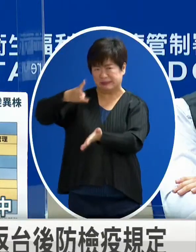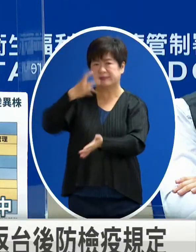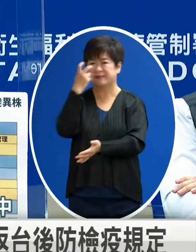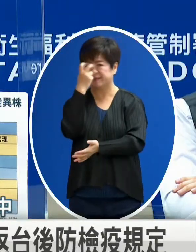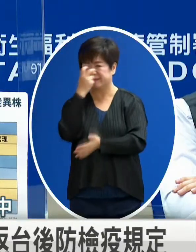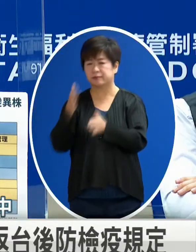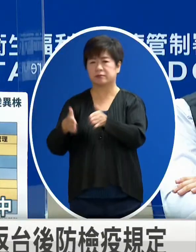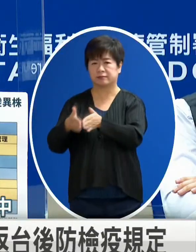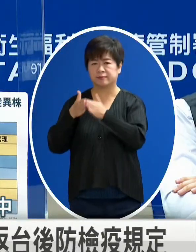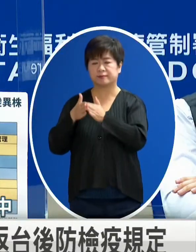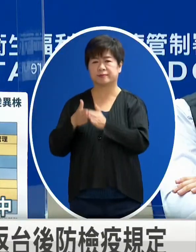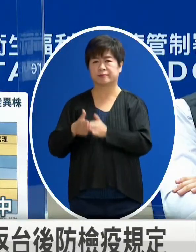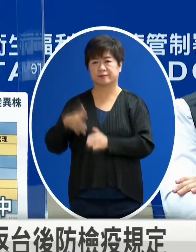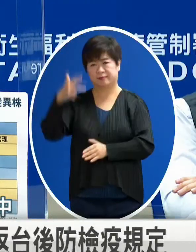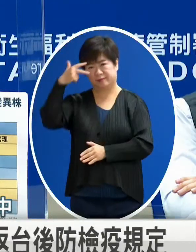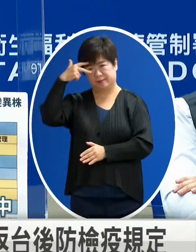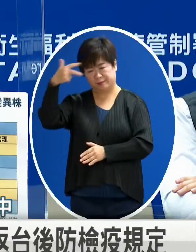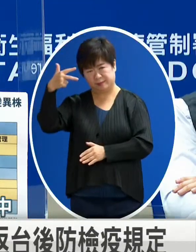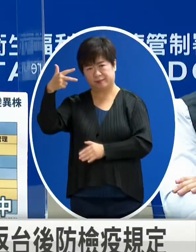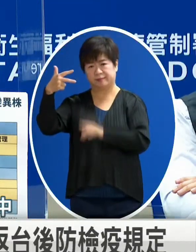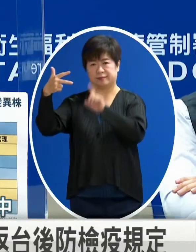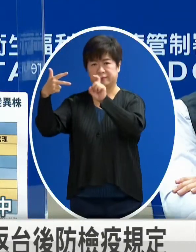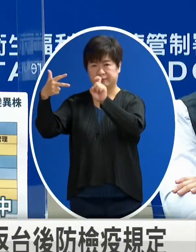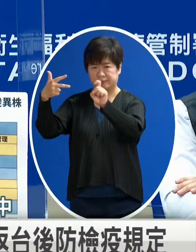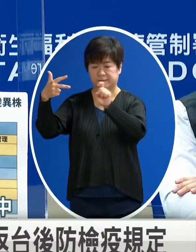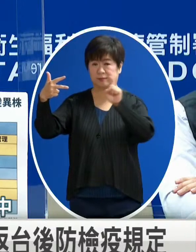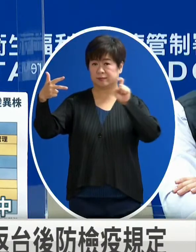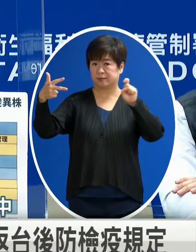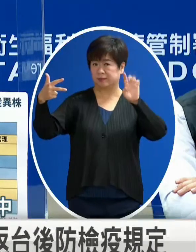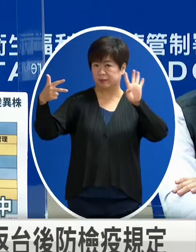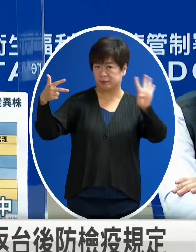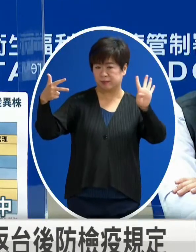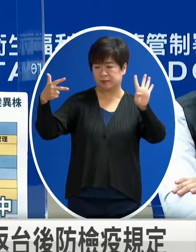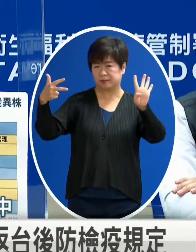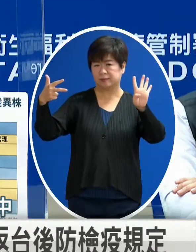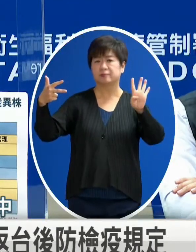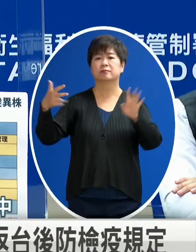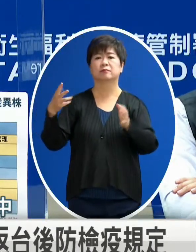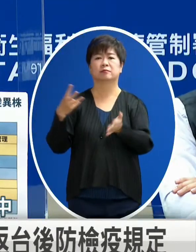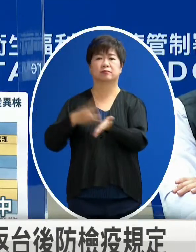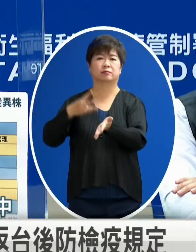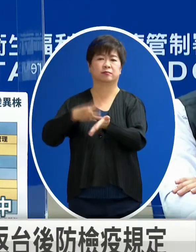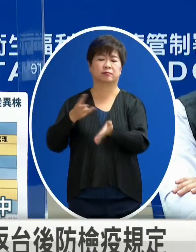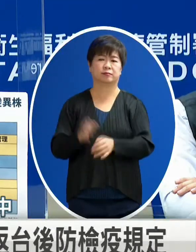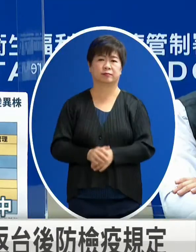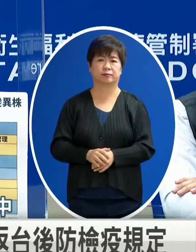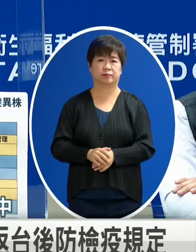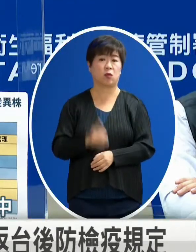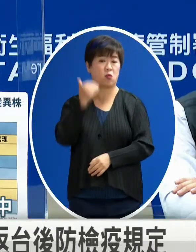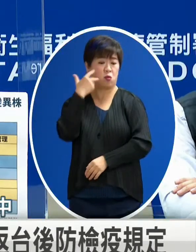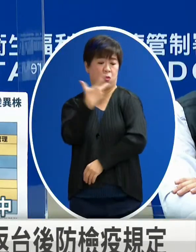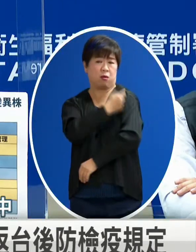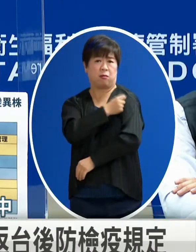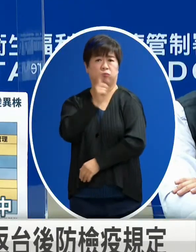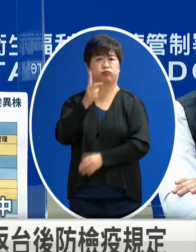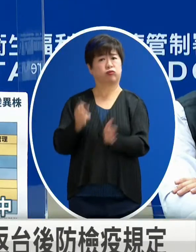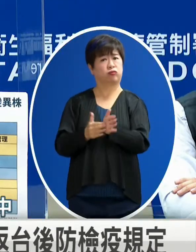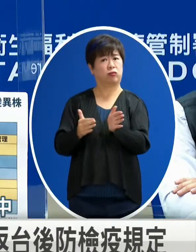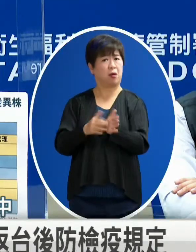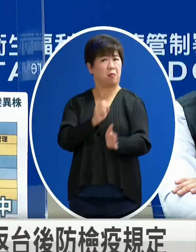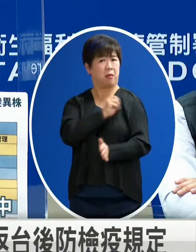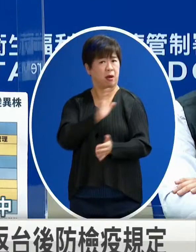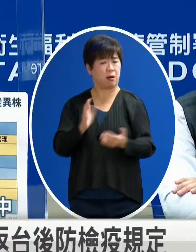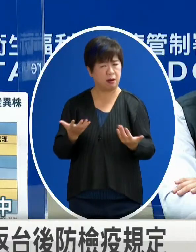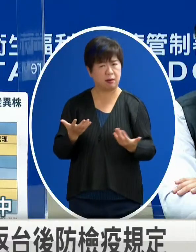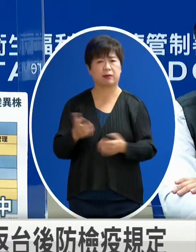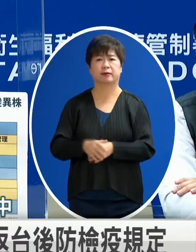那就是好7天、好10天、14天。那另外一个是哈有完整接种2剂疫